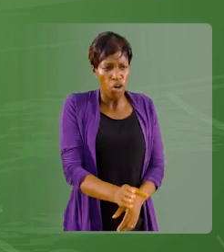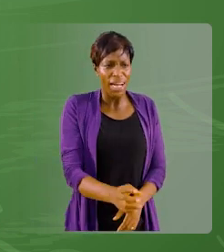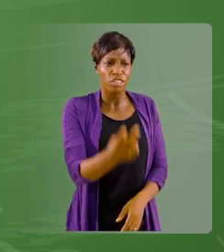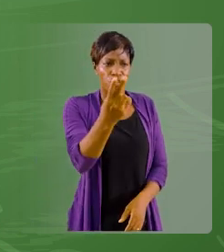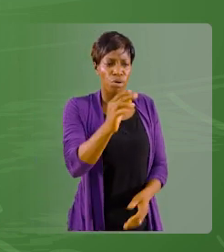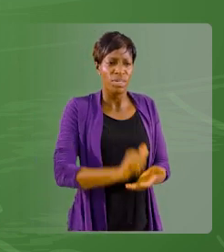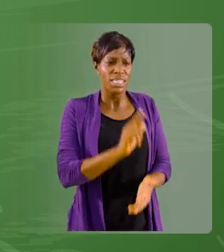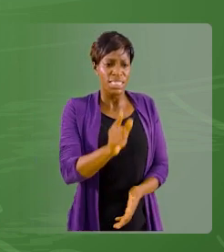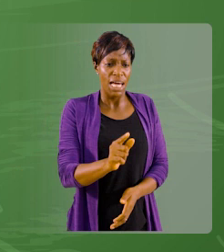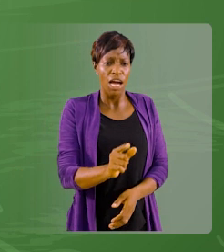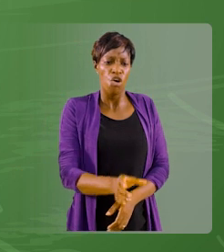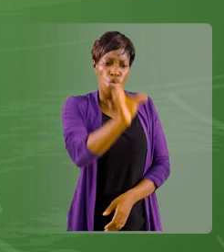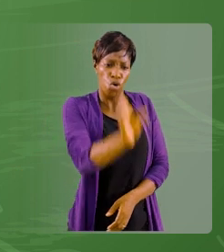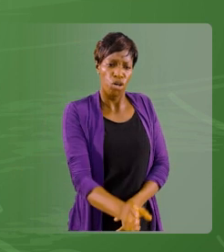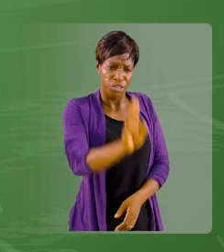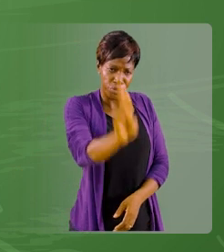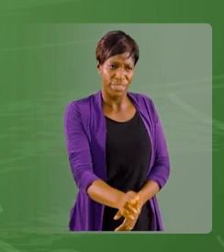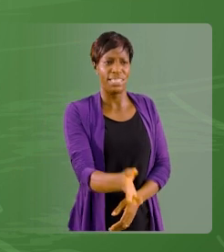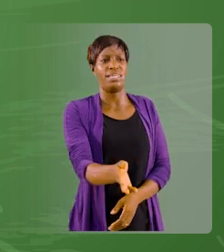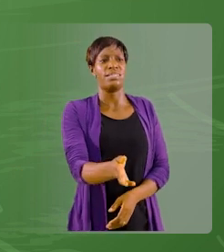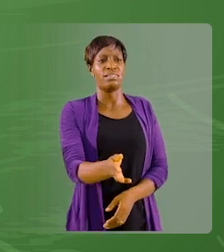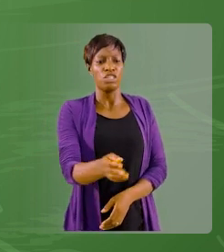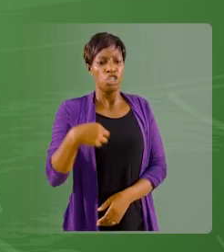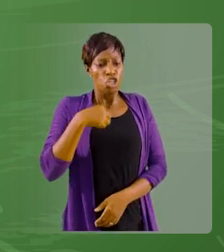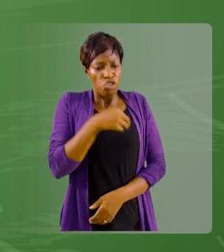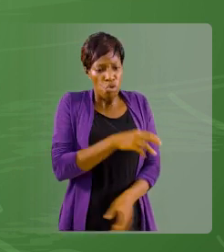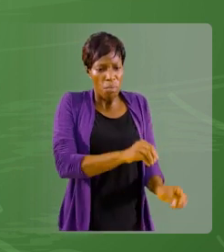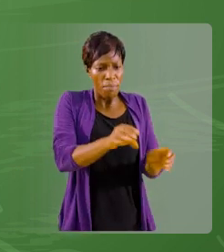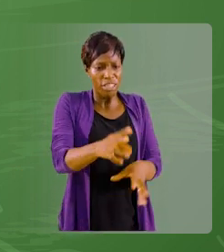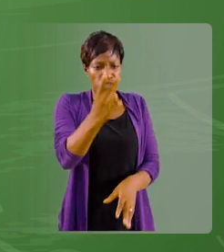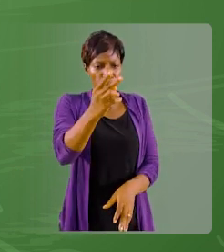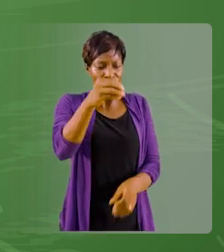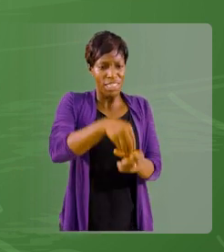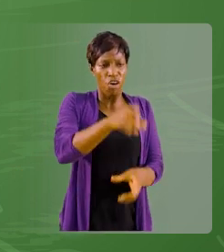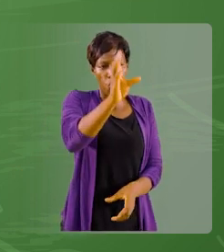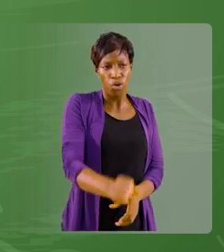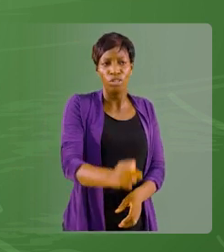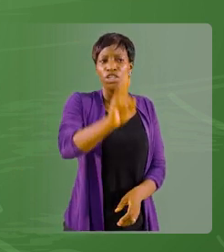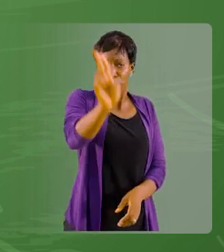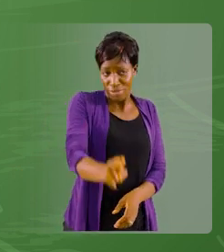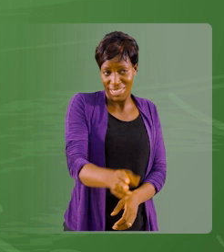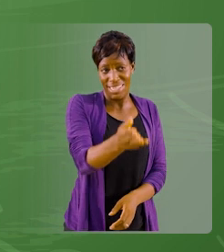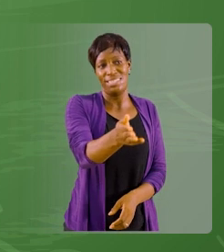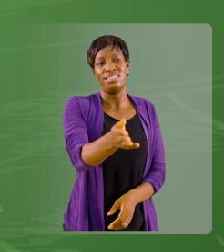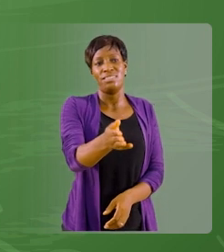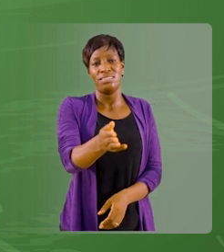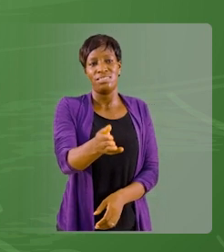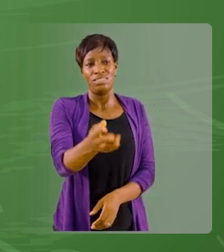des unités. Nous allons placer le 2 dans la colonne des unités. Bien, voici la colonne des